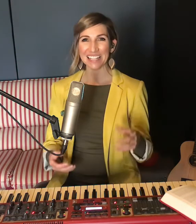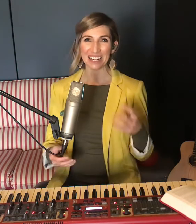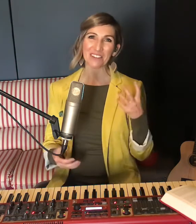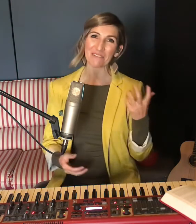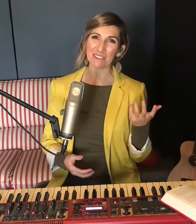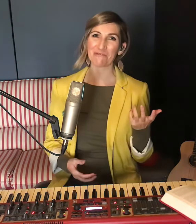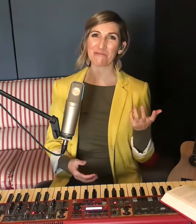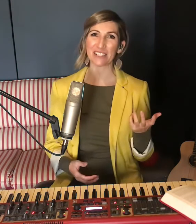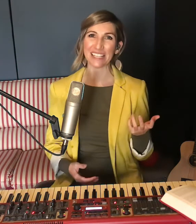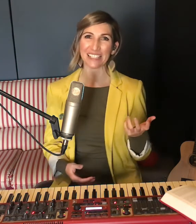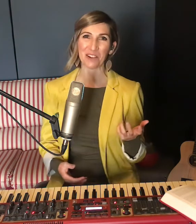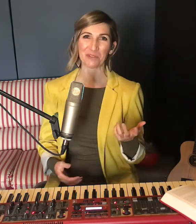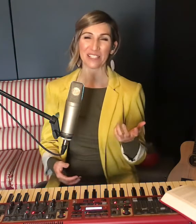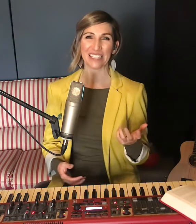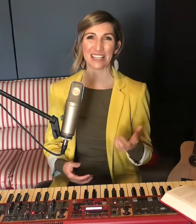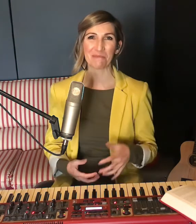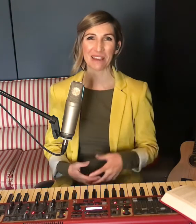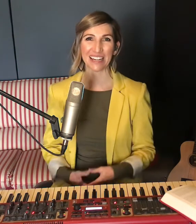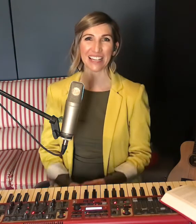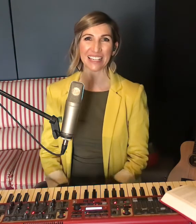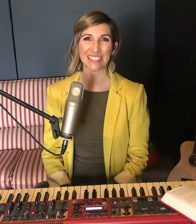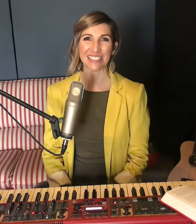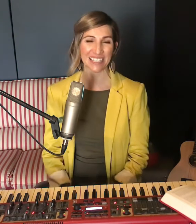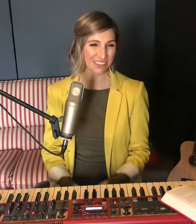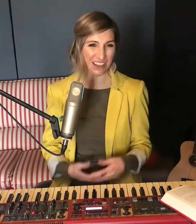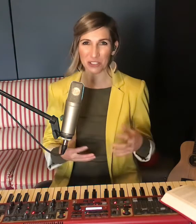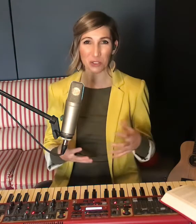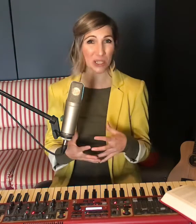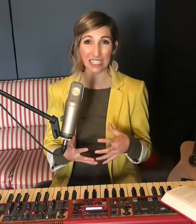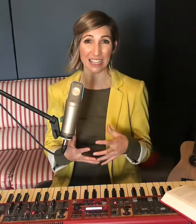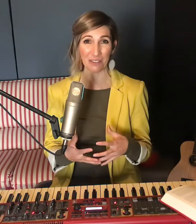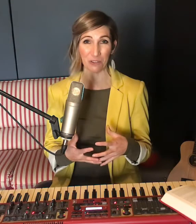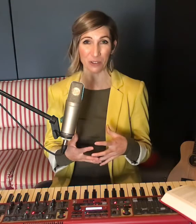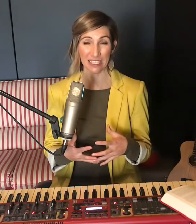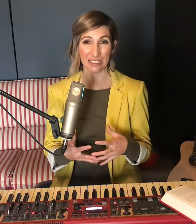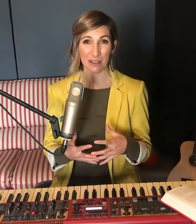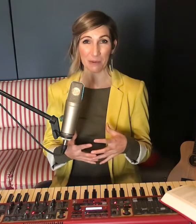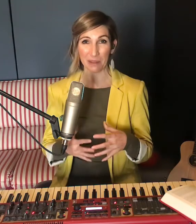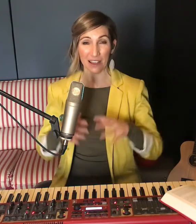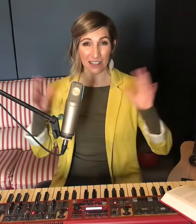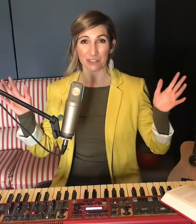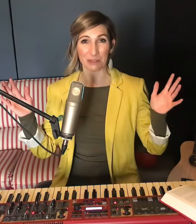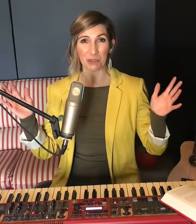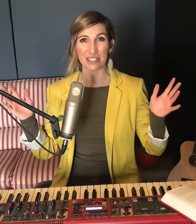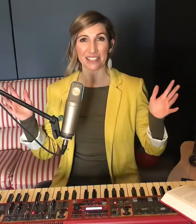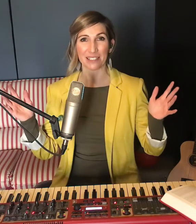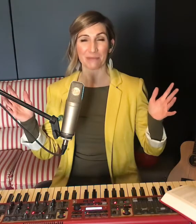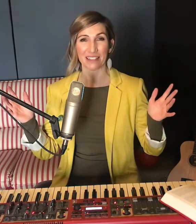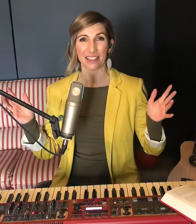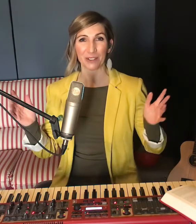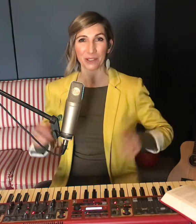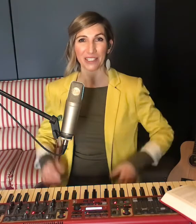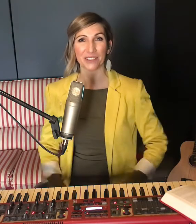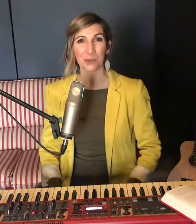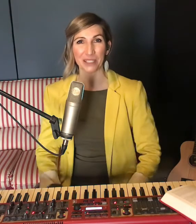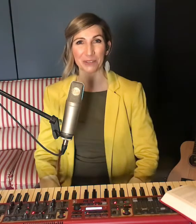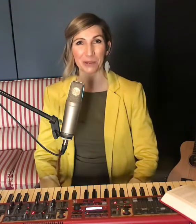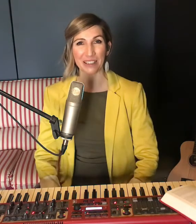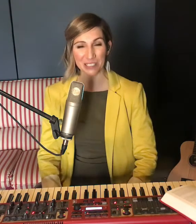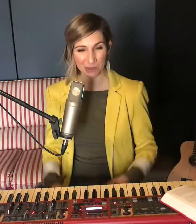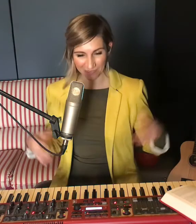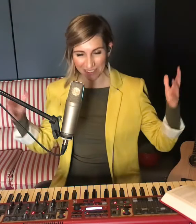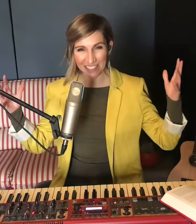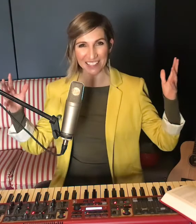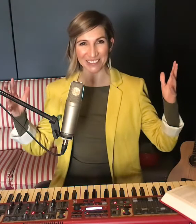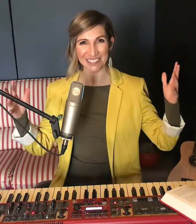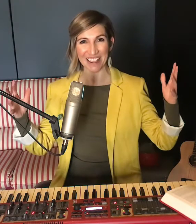dit is daarom een van die voordele nou van hierdie inperking en dit is dat die wêreld so klein geword het met alles wat moontlik is met tegnologie in